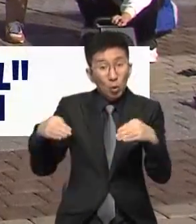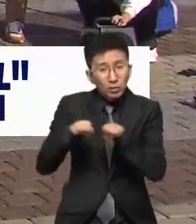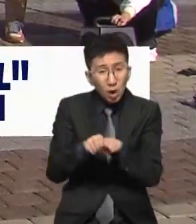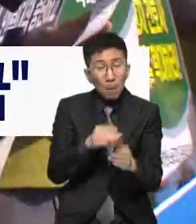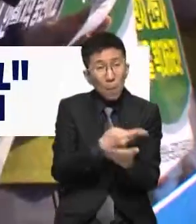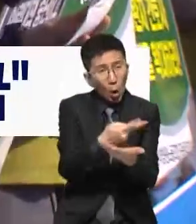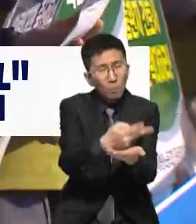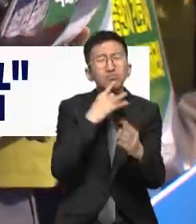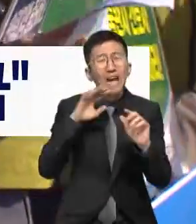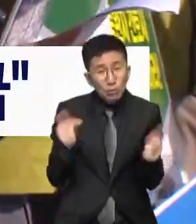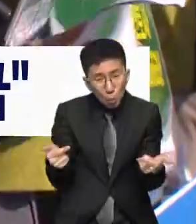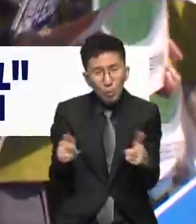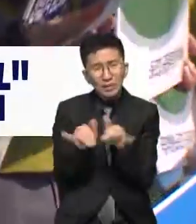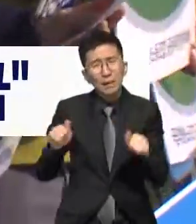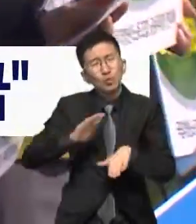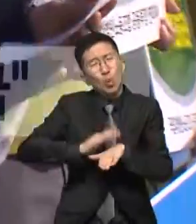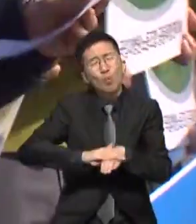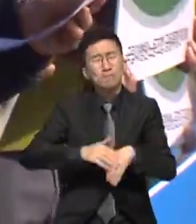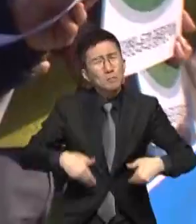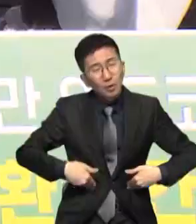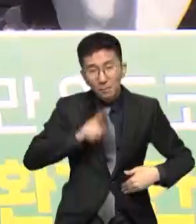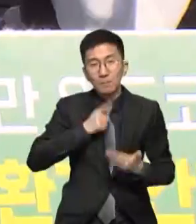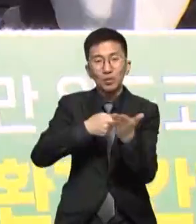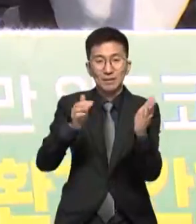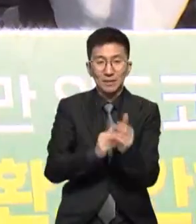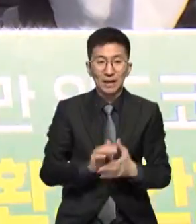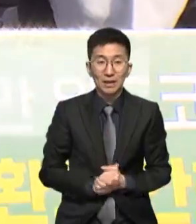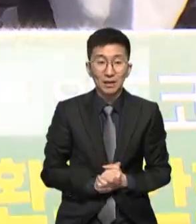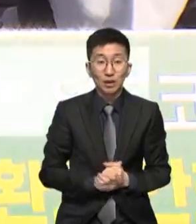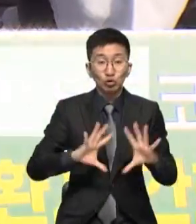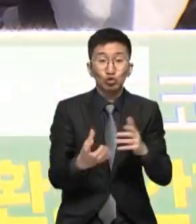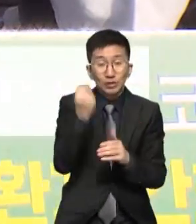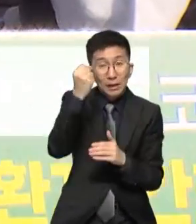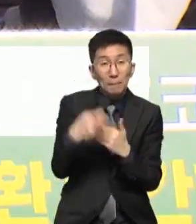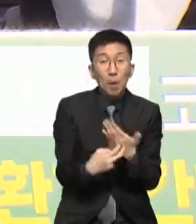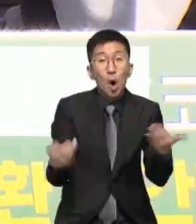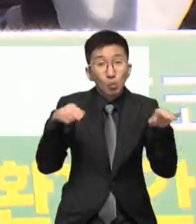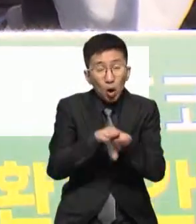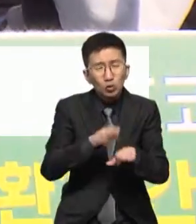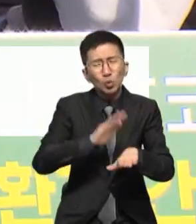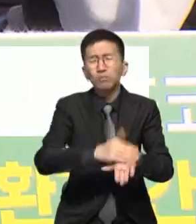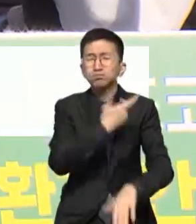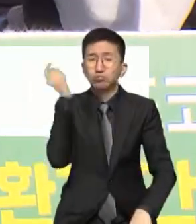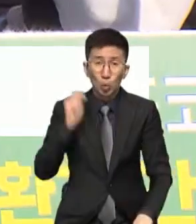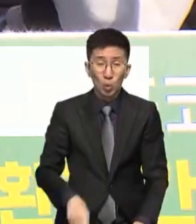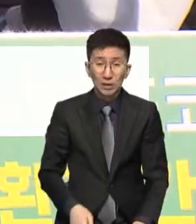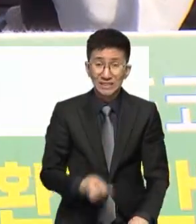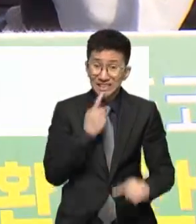확충만큼이나 인력 확보도 시급하다고 지적합니다. 국립대병원은 인력이 없어서